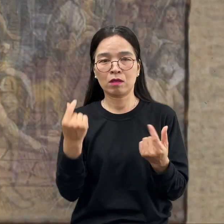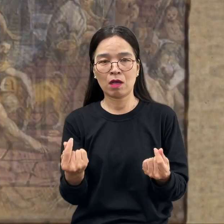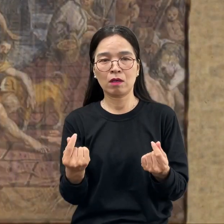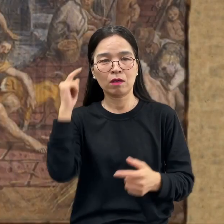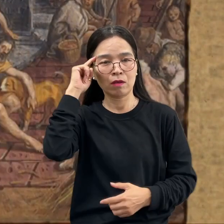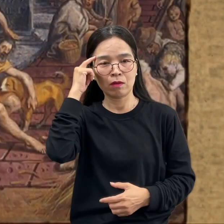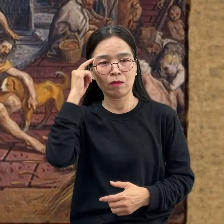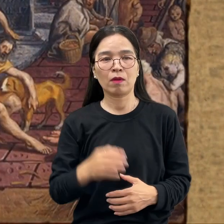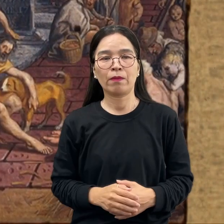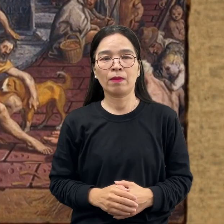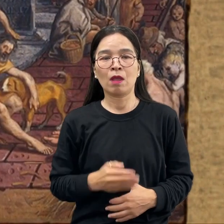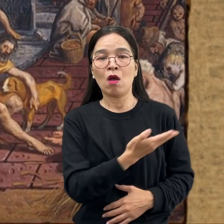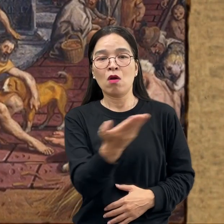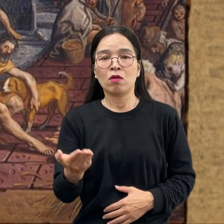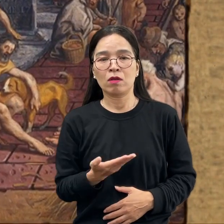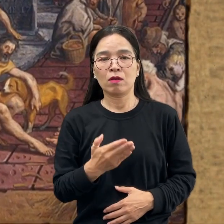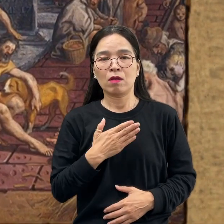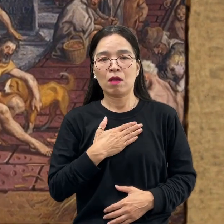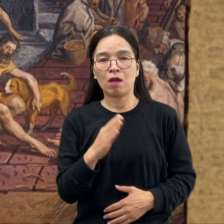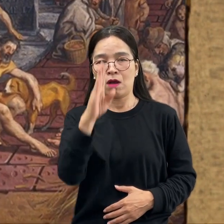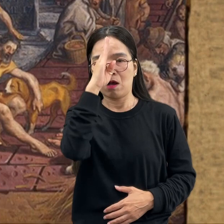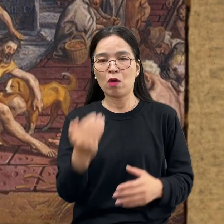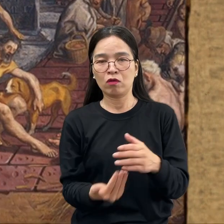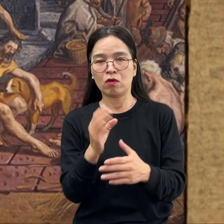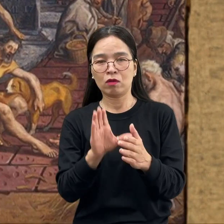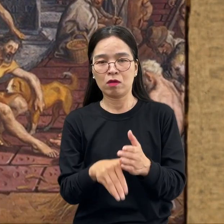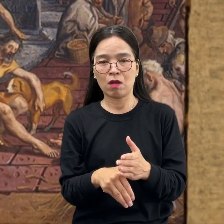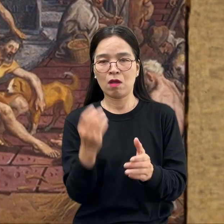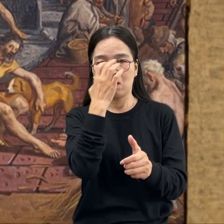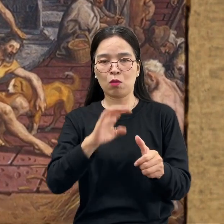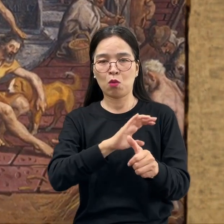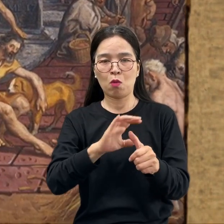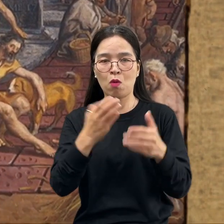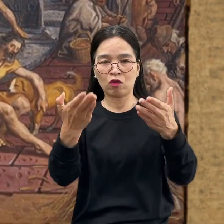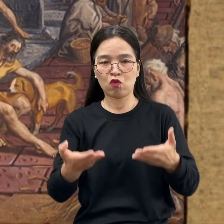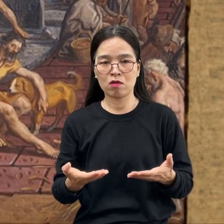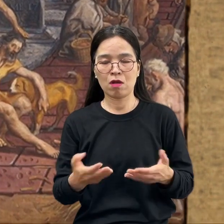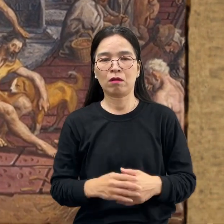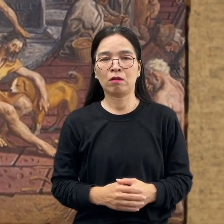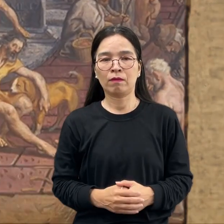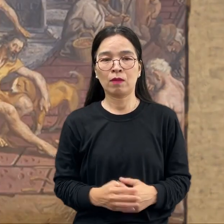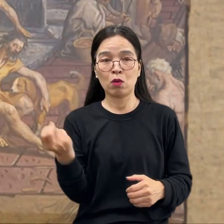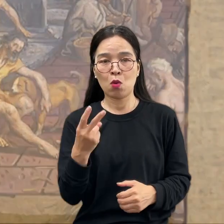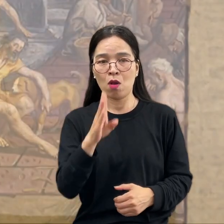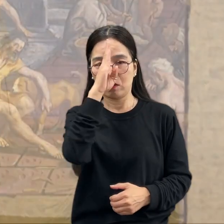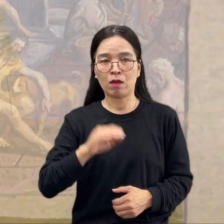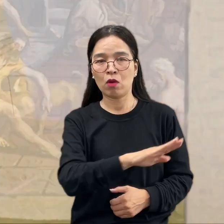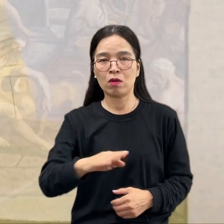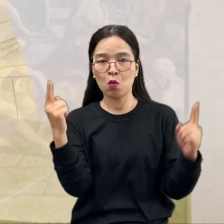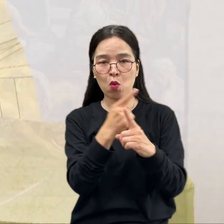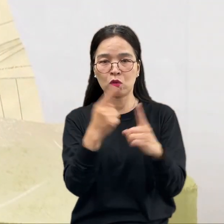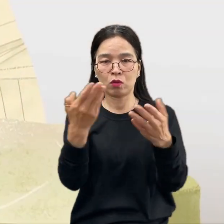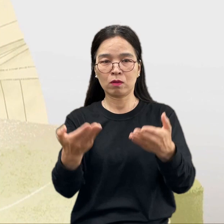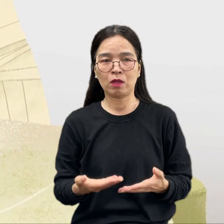당신과 동일시하셨습니다. 너희는 내가 병들었을 때 돌보아 주었다. 그리고